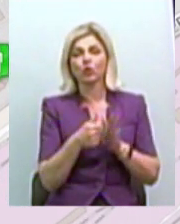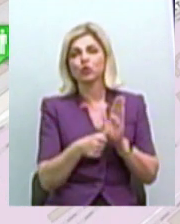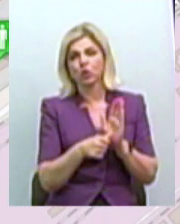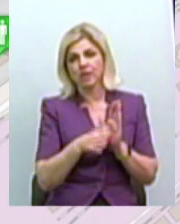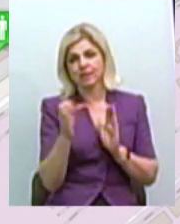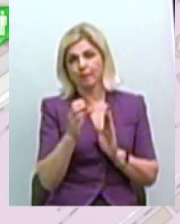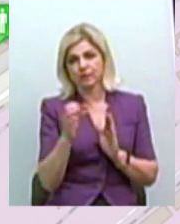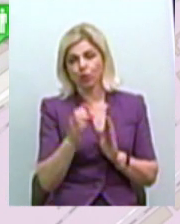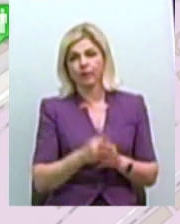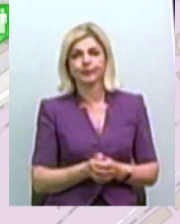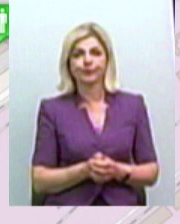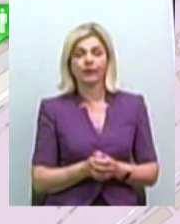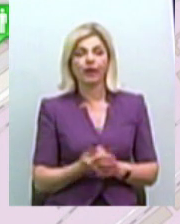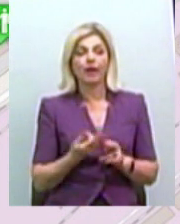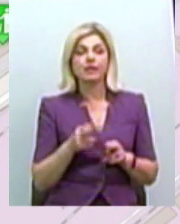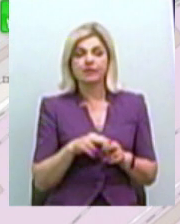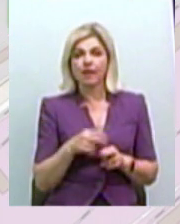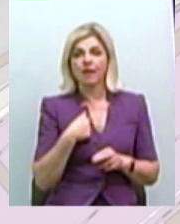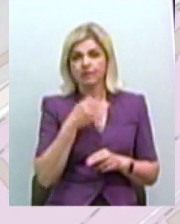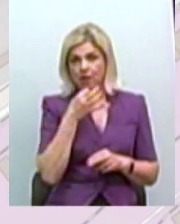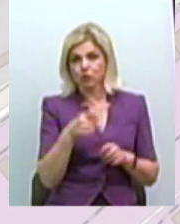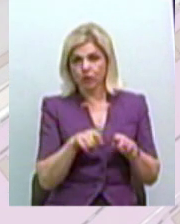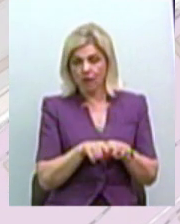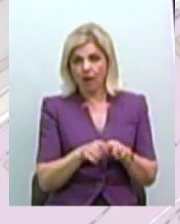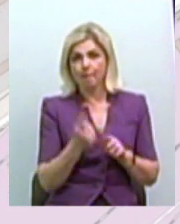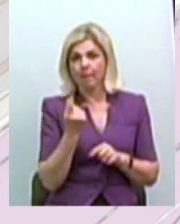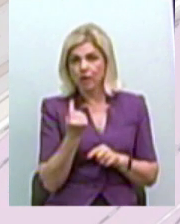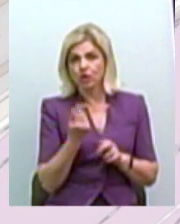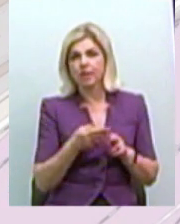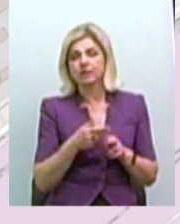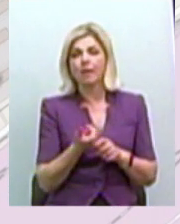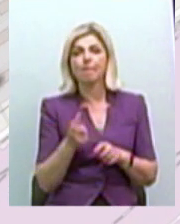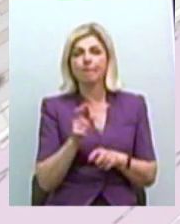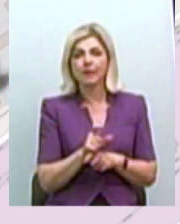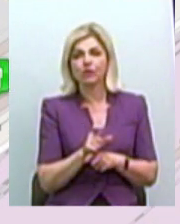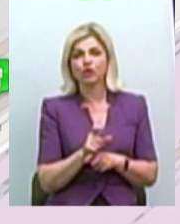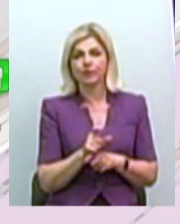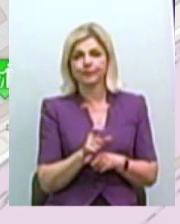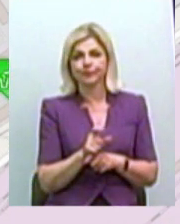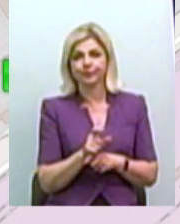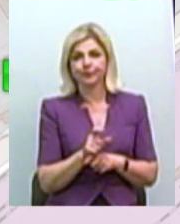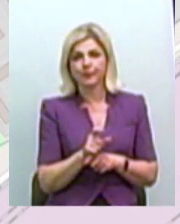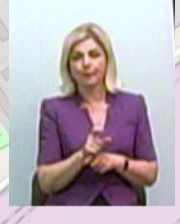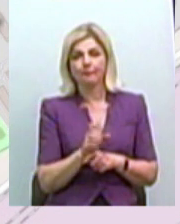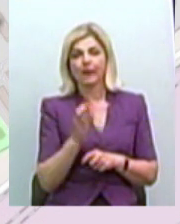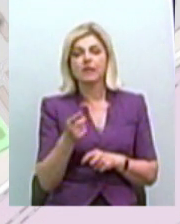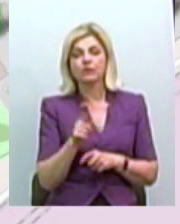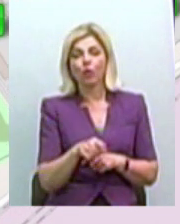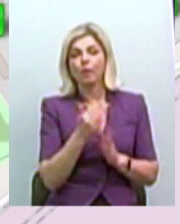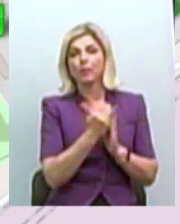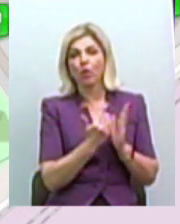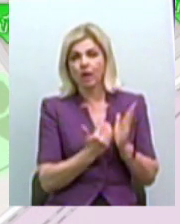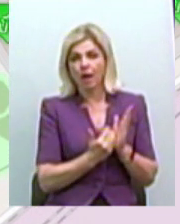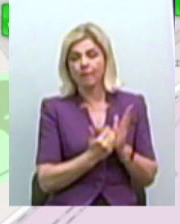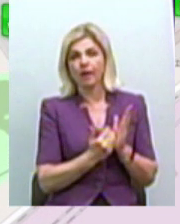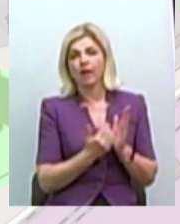Слобідської. Чому так? Це, я скажу так. Ну, по-перше, це більше, звичайно, з цією програмою, з цими